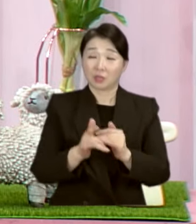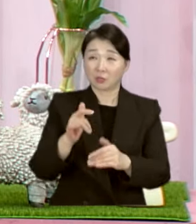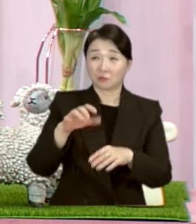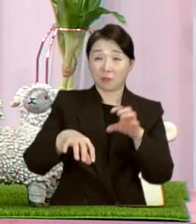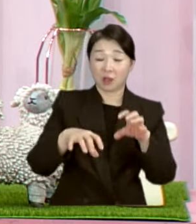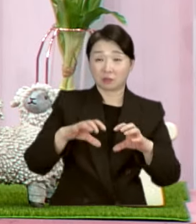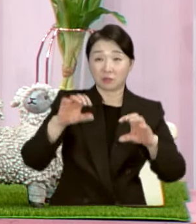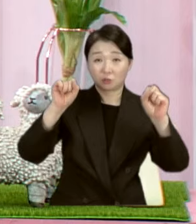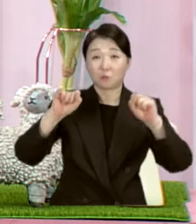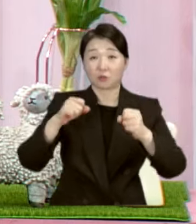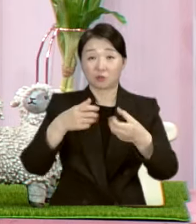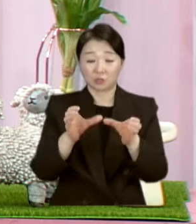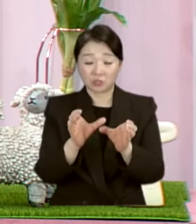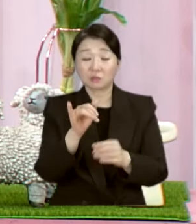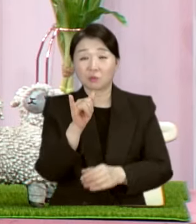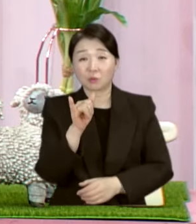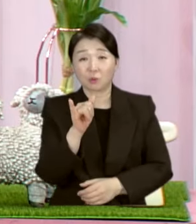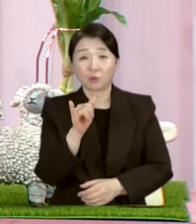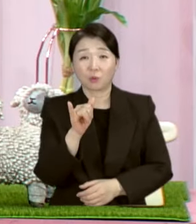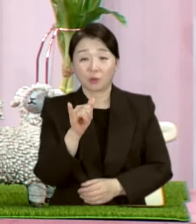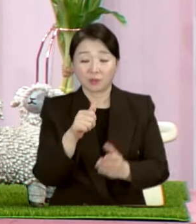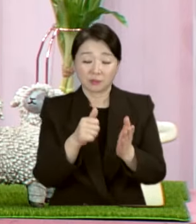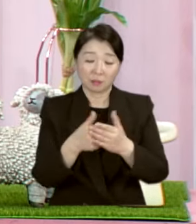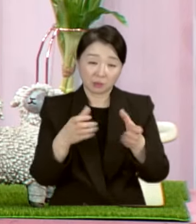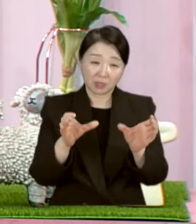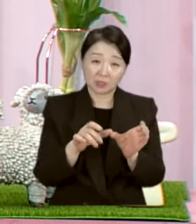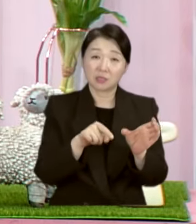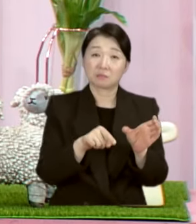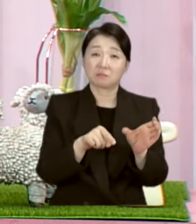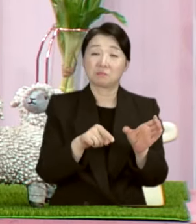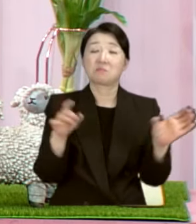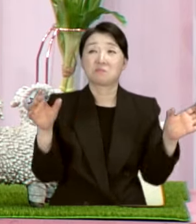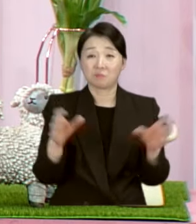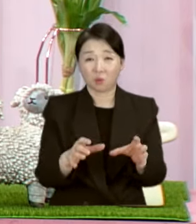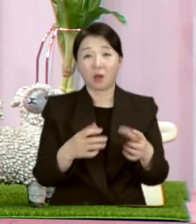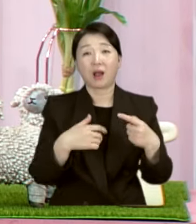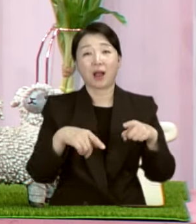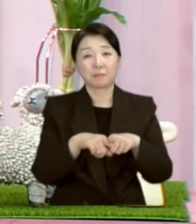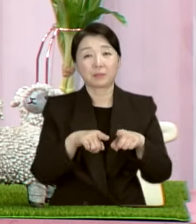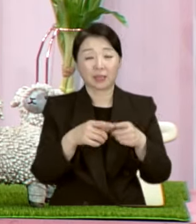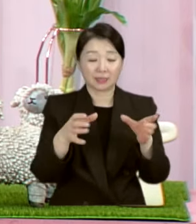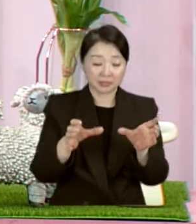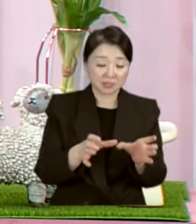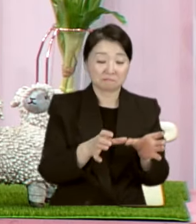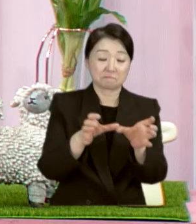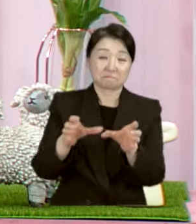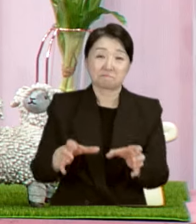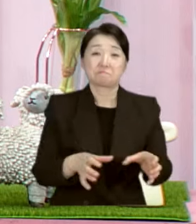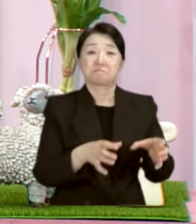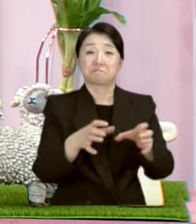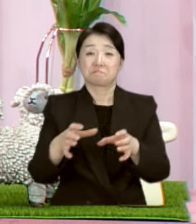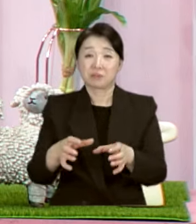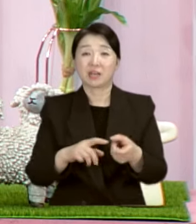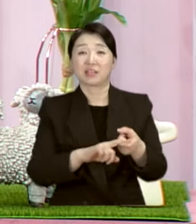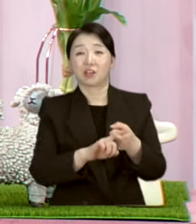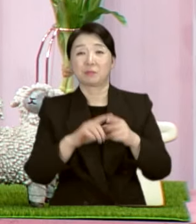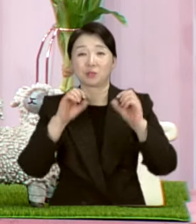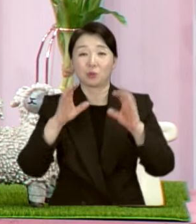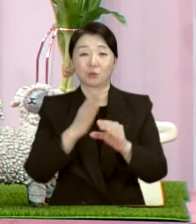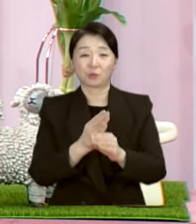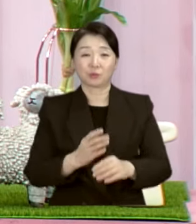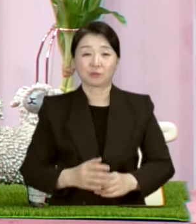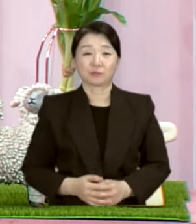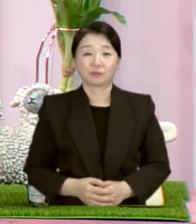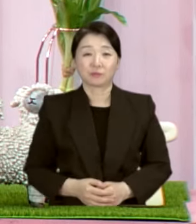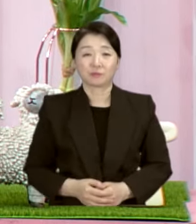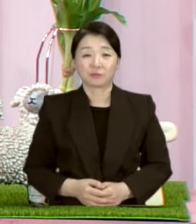예수마을 스포츠팀이라고 네. 그 비전 팀이 생겨서 그 팀끼리 모여서 같이 팀 이렇게 연합해서 전도를